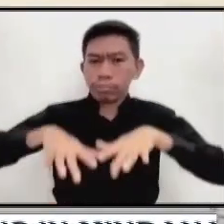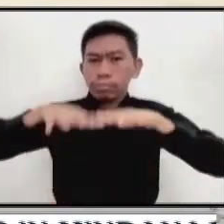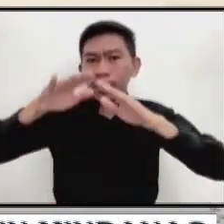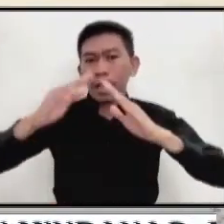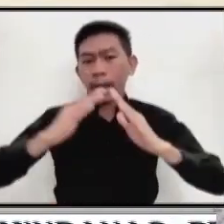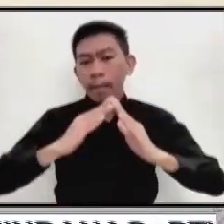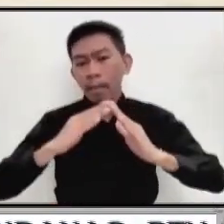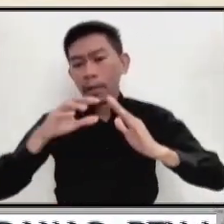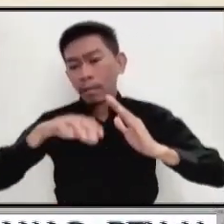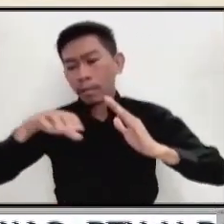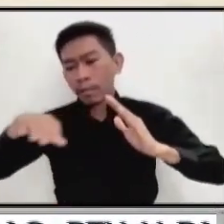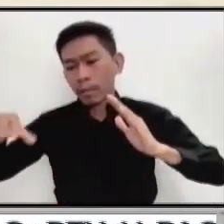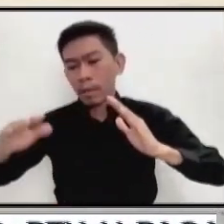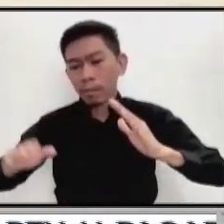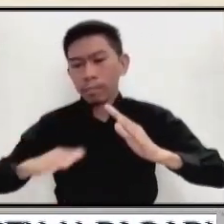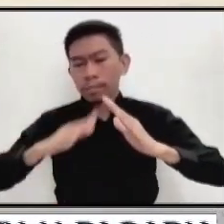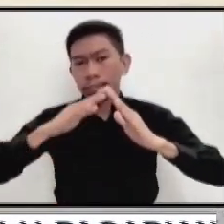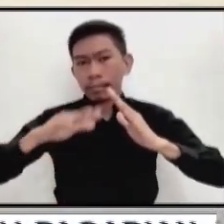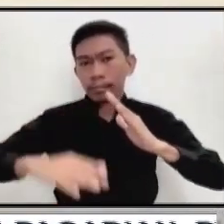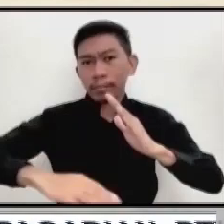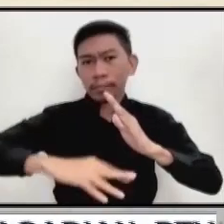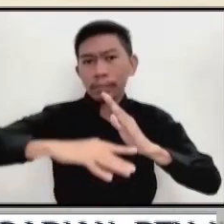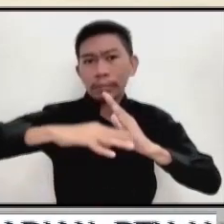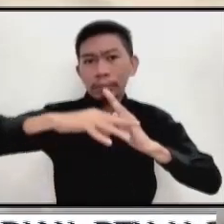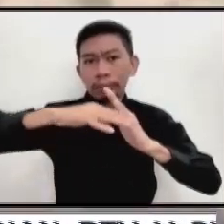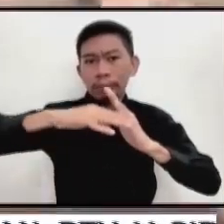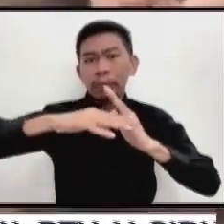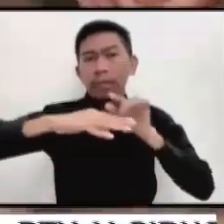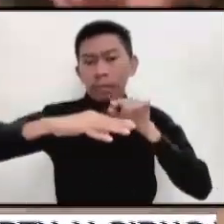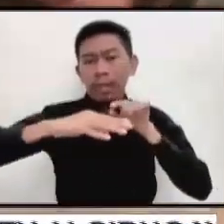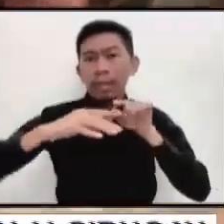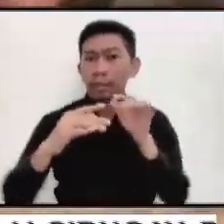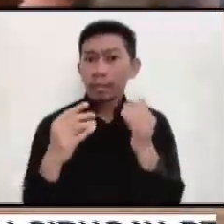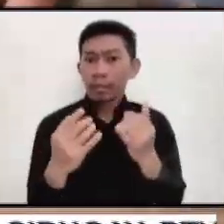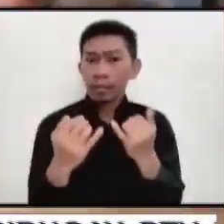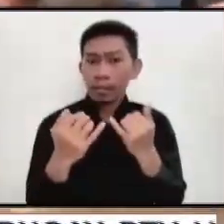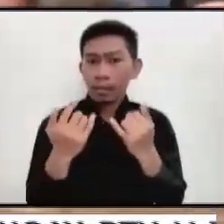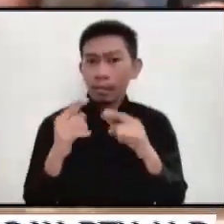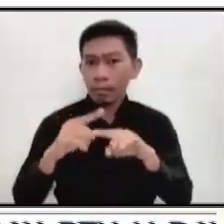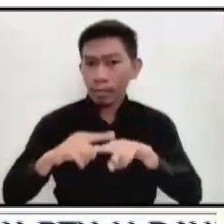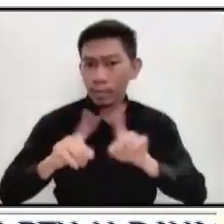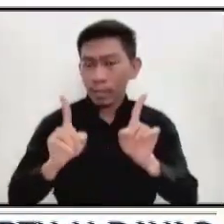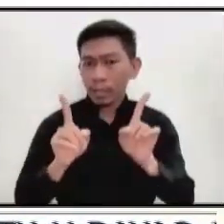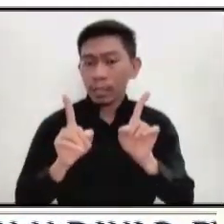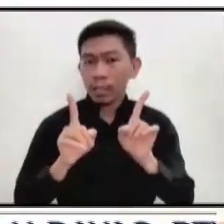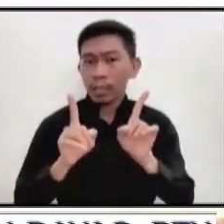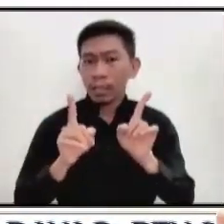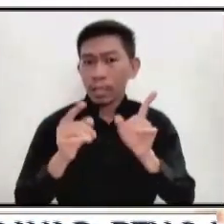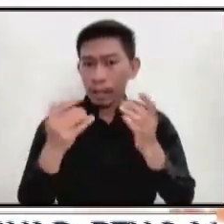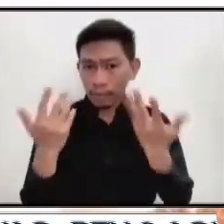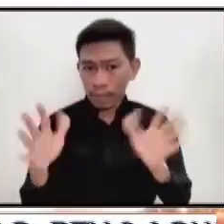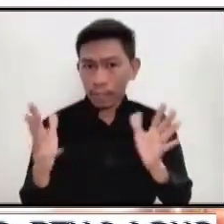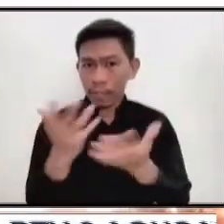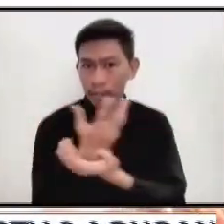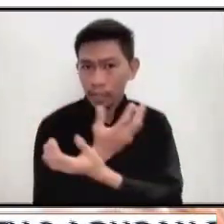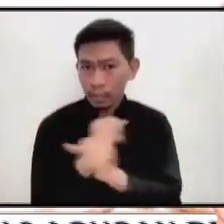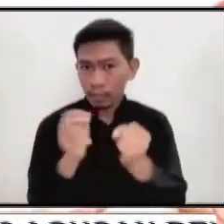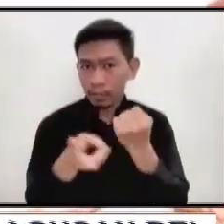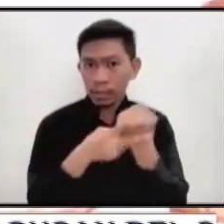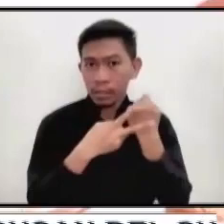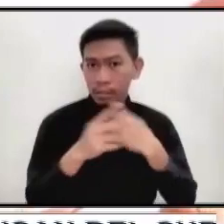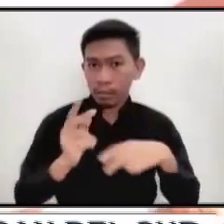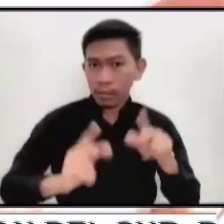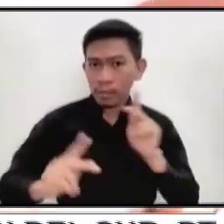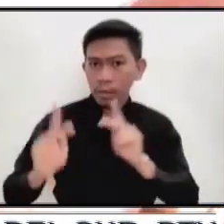ano? Pero gayunpaman, may mga inilikas na po tayo, kayong mga kababayan natin dyan. Gaano po karami yung